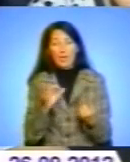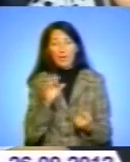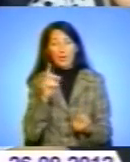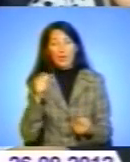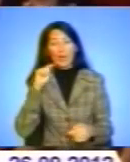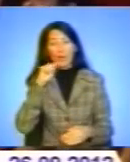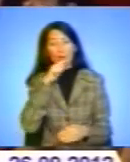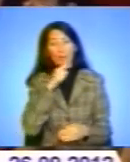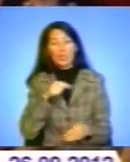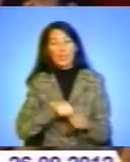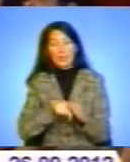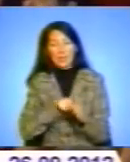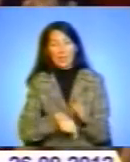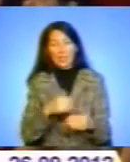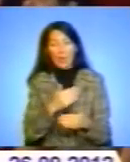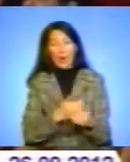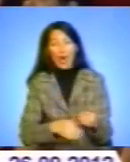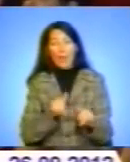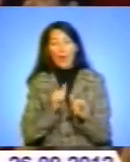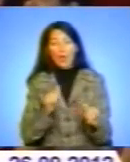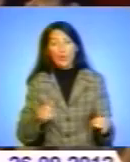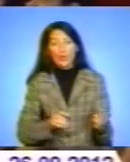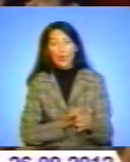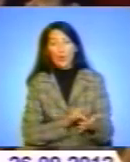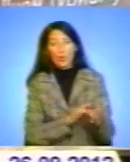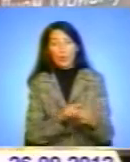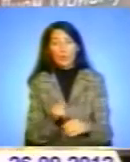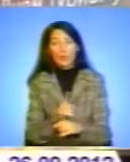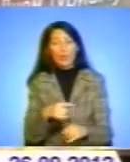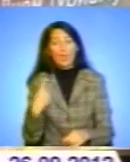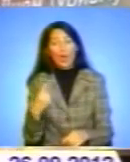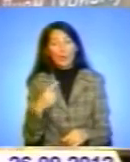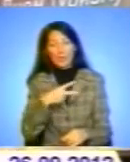значення. Програму розвитку туризму в Тернопільській області на